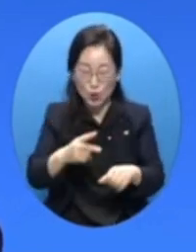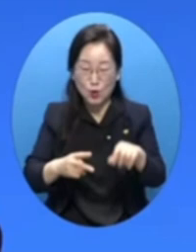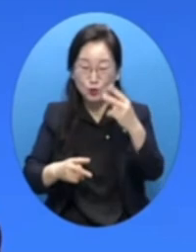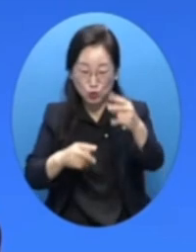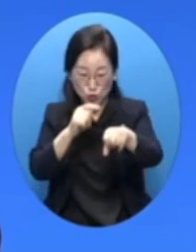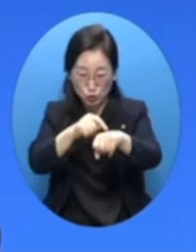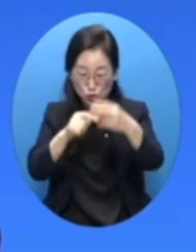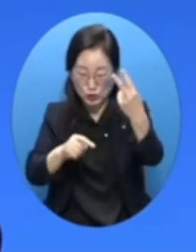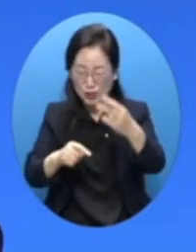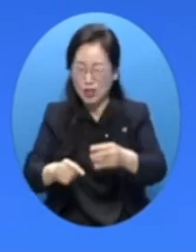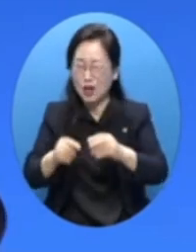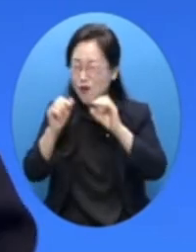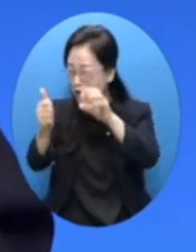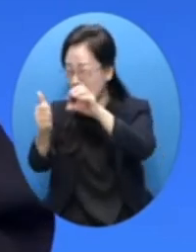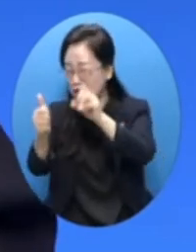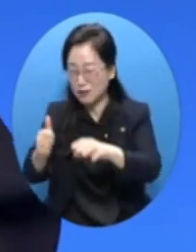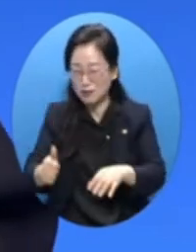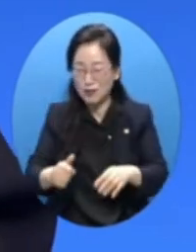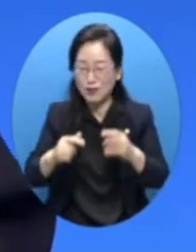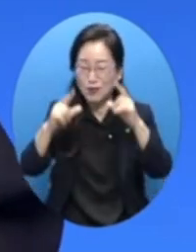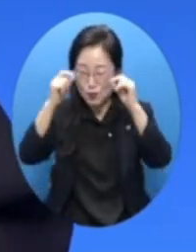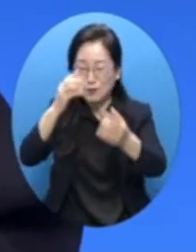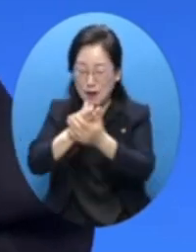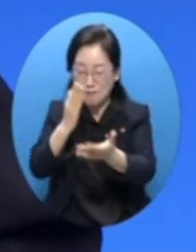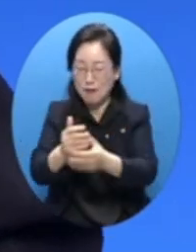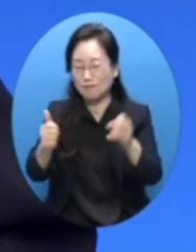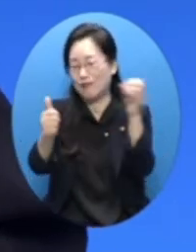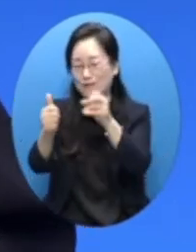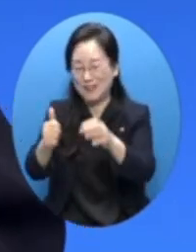짖어요. 졸지 말고 더 계속 기도하라고 또 짖습니다.